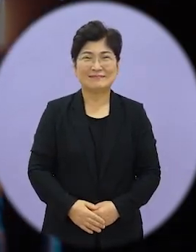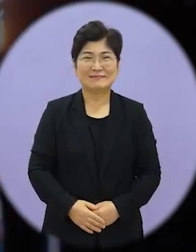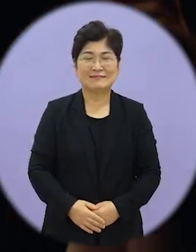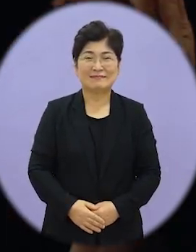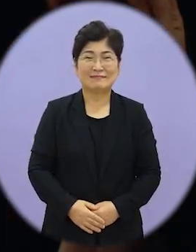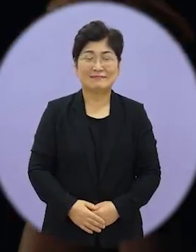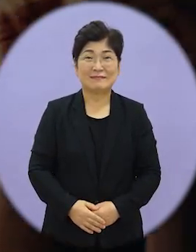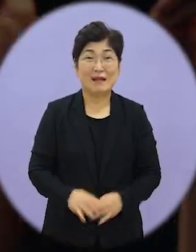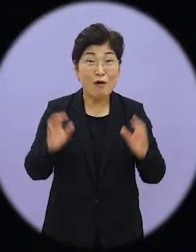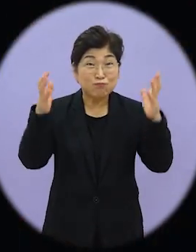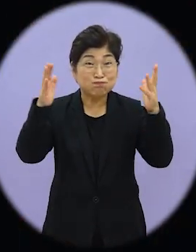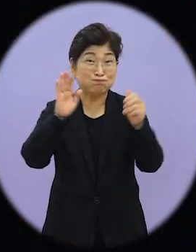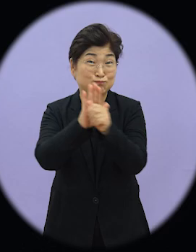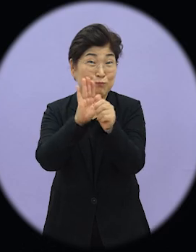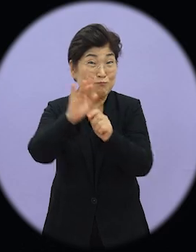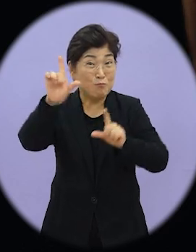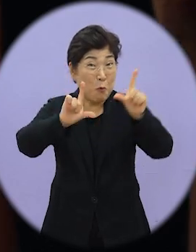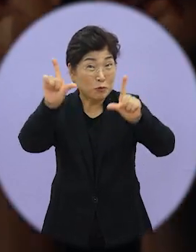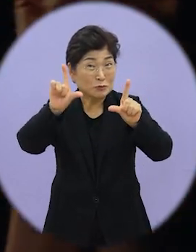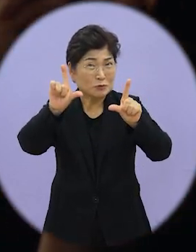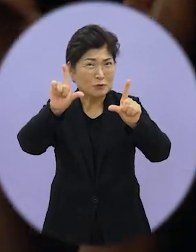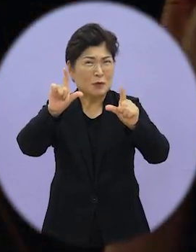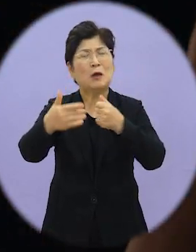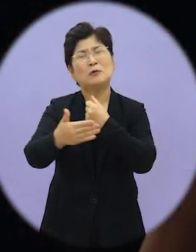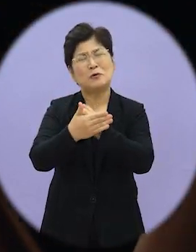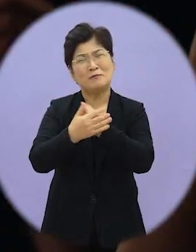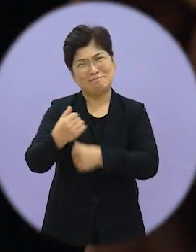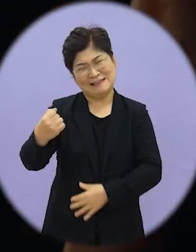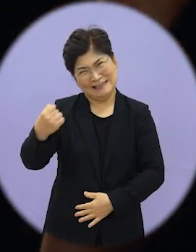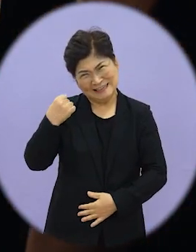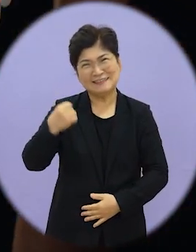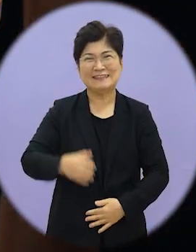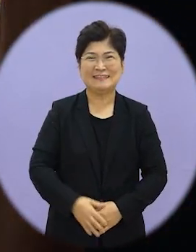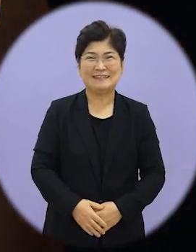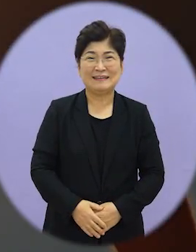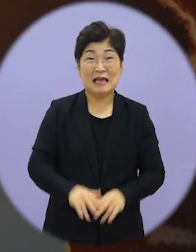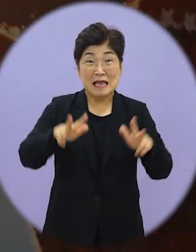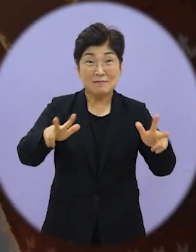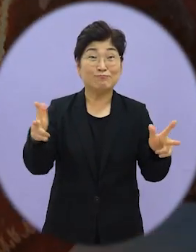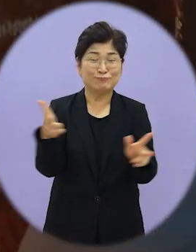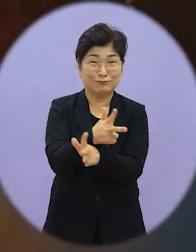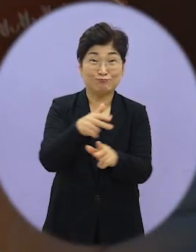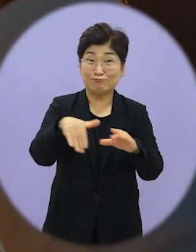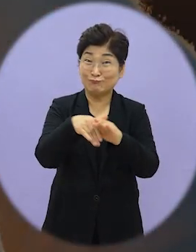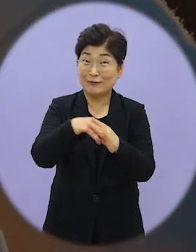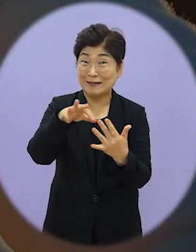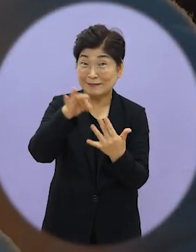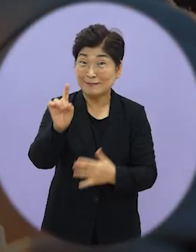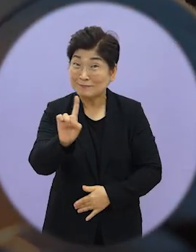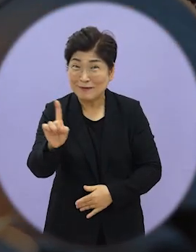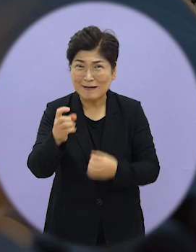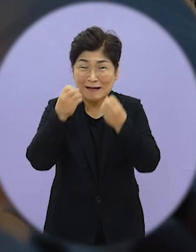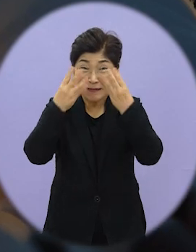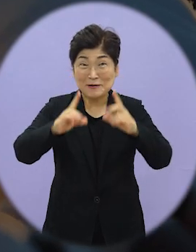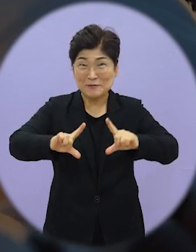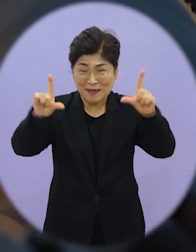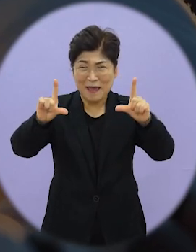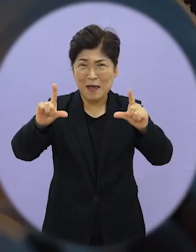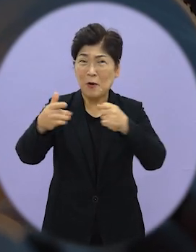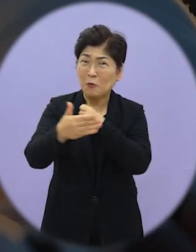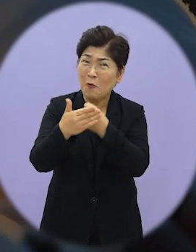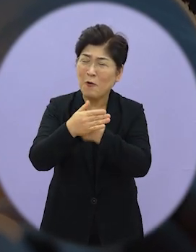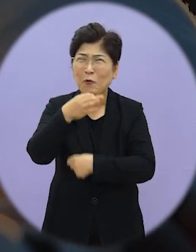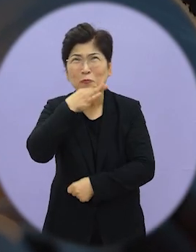텐데요. 이럴수록 조그마한 응원이 큰 확신과 힘이 되기도 하죠. 금주 문화픽에서는 새로운 한 해를